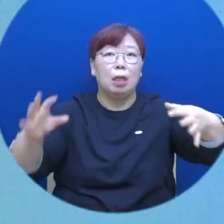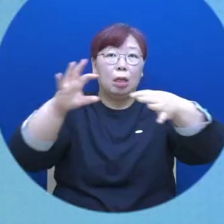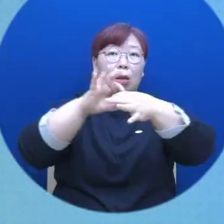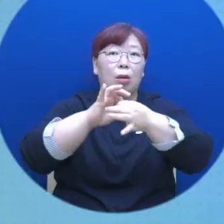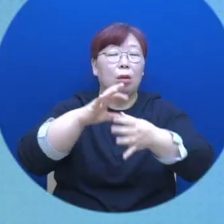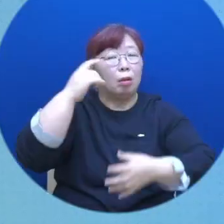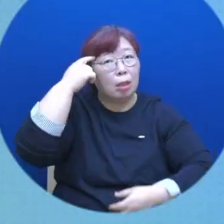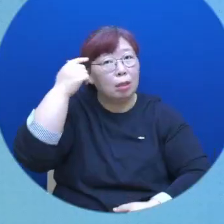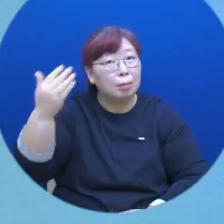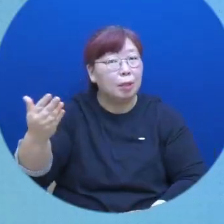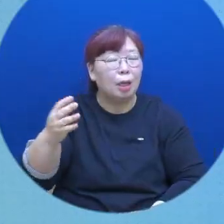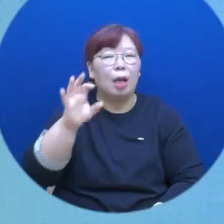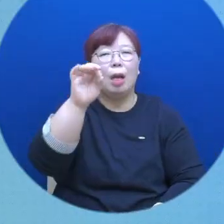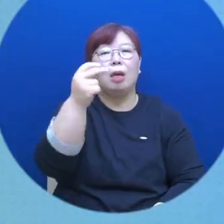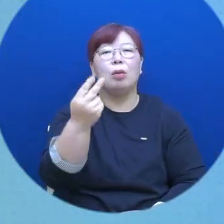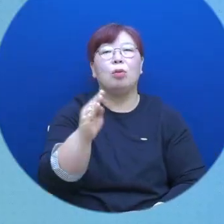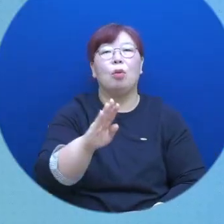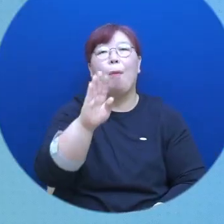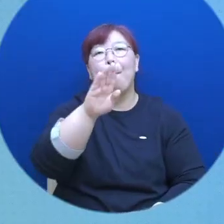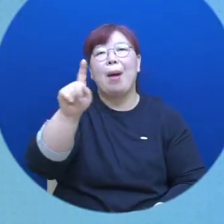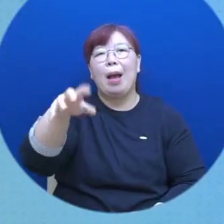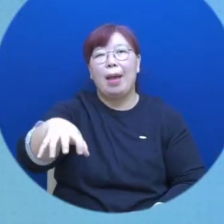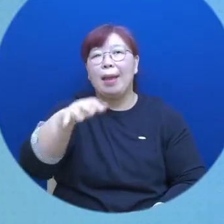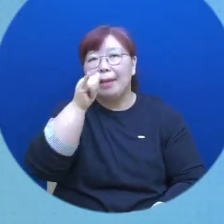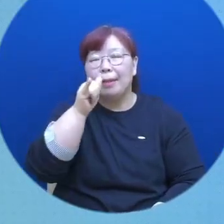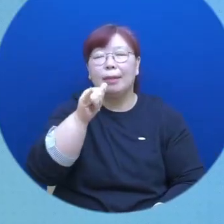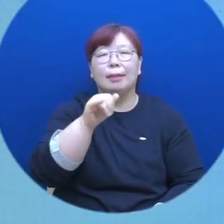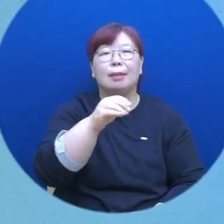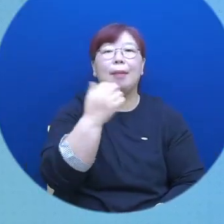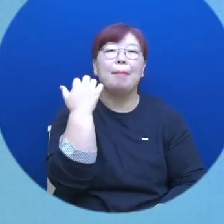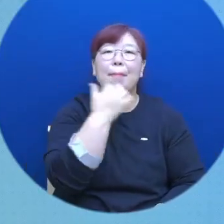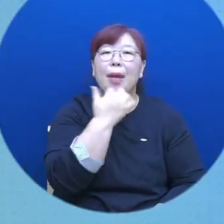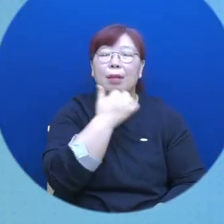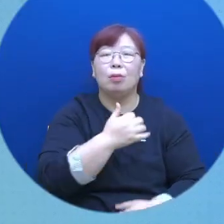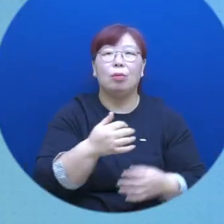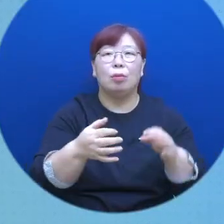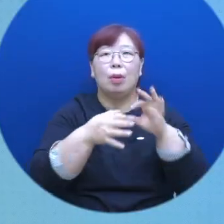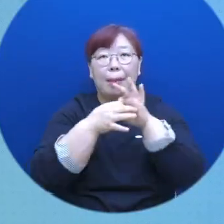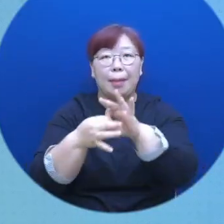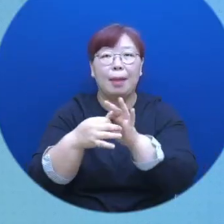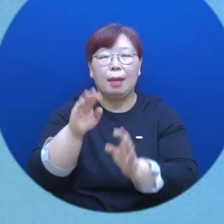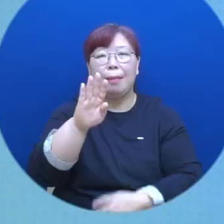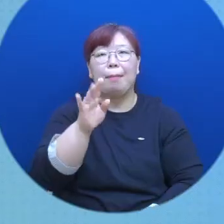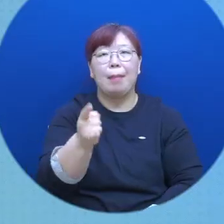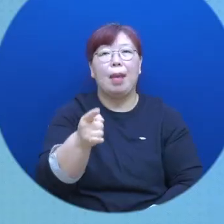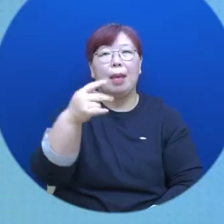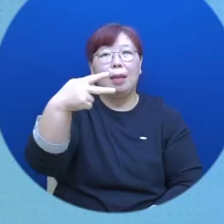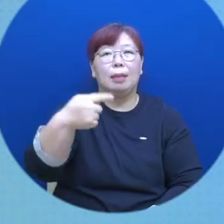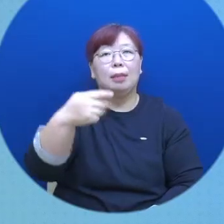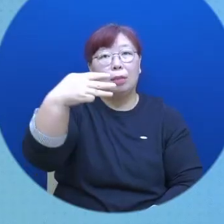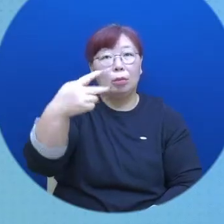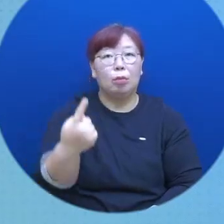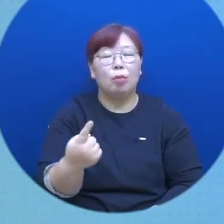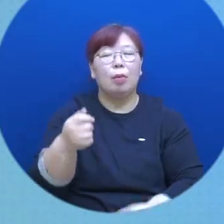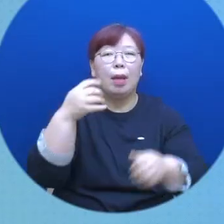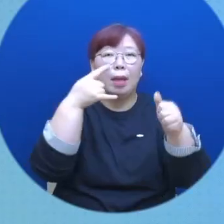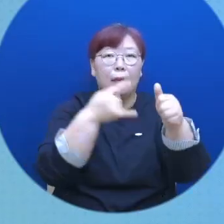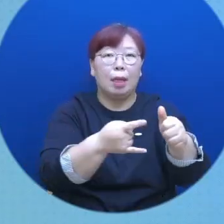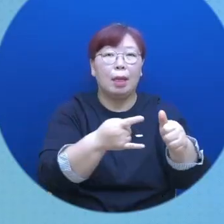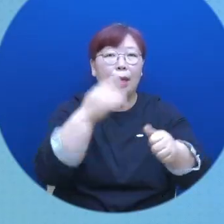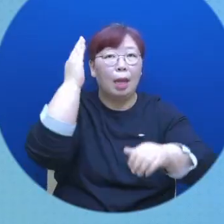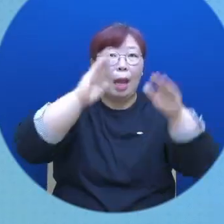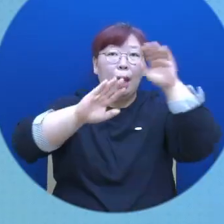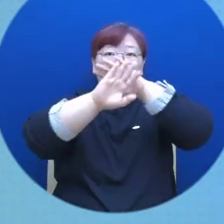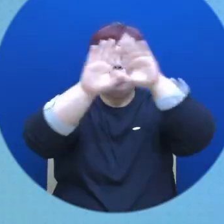있는 베드로에게 다리를 놓아요. 그리고 베드로에게 하나님이 뭘 보여줍니까?